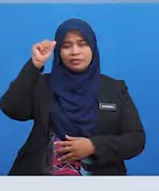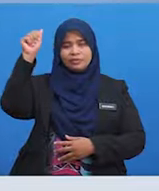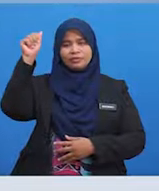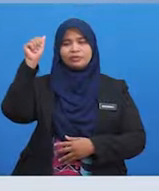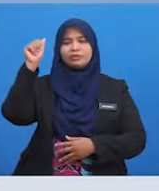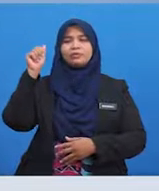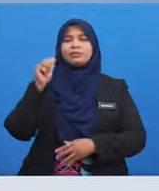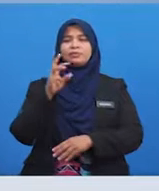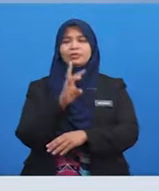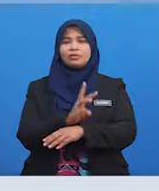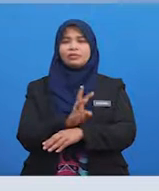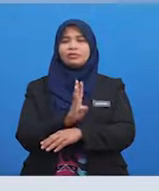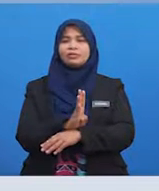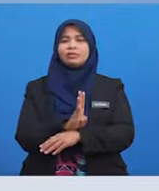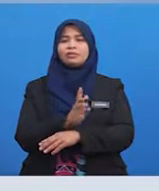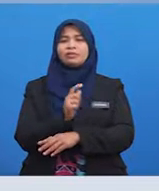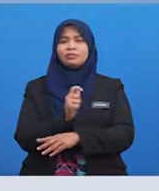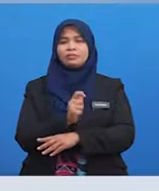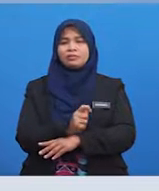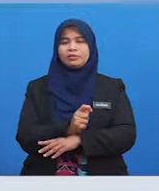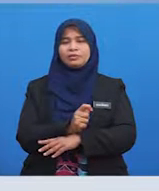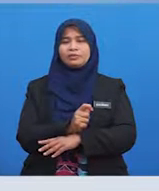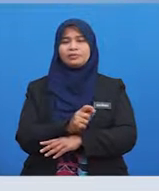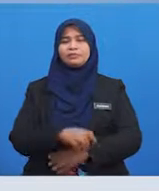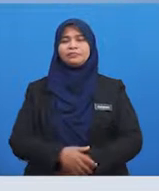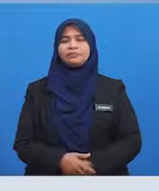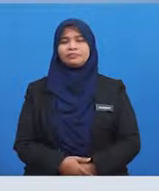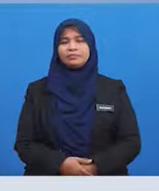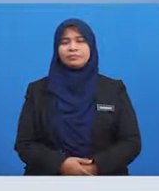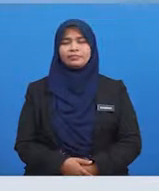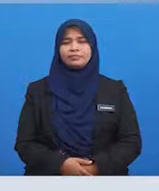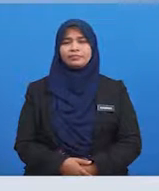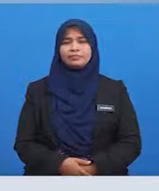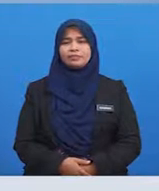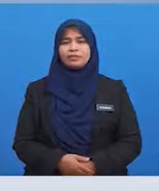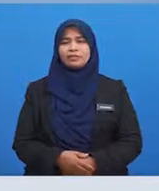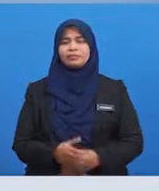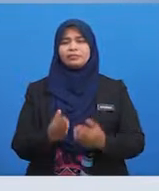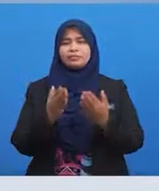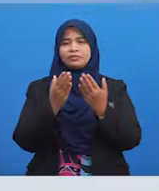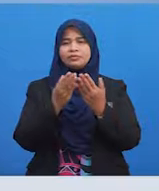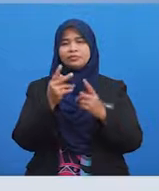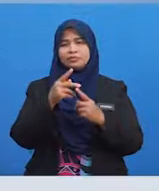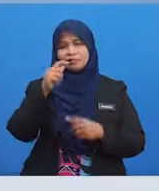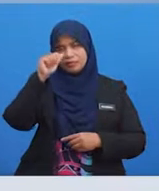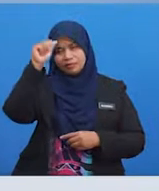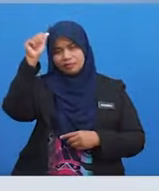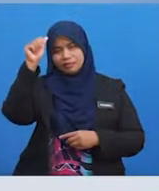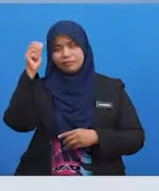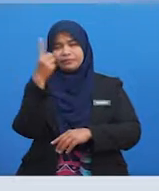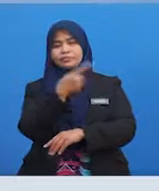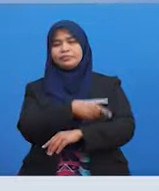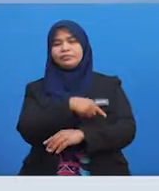السلام عليكم ورحمة الله وبركاته. الحمد لله، hari